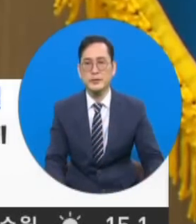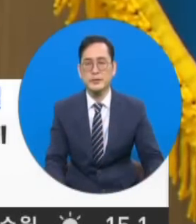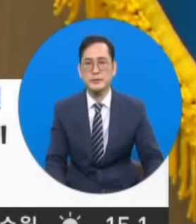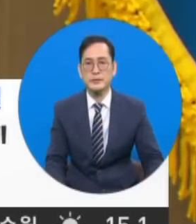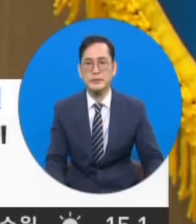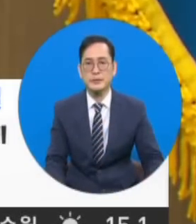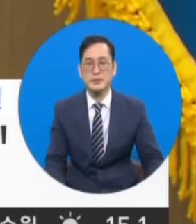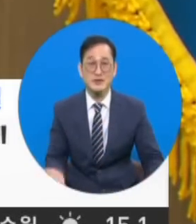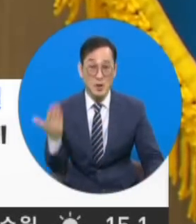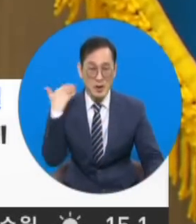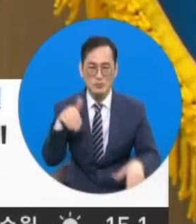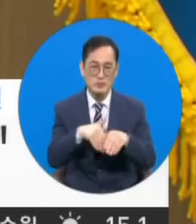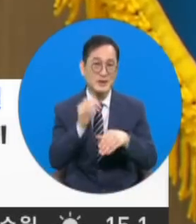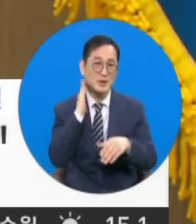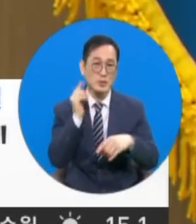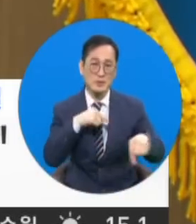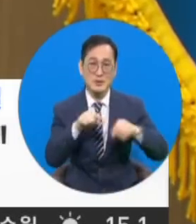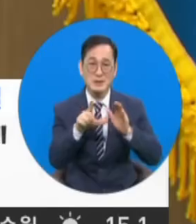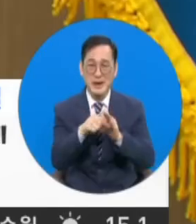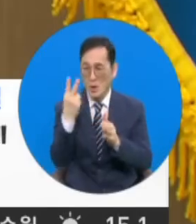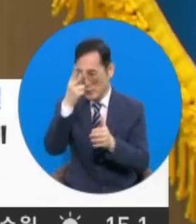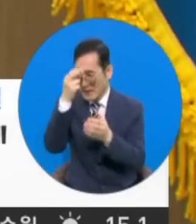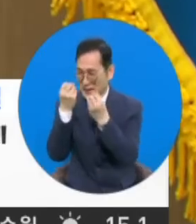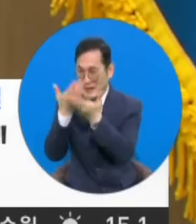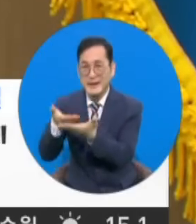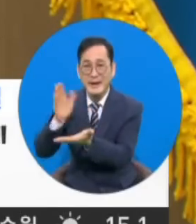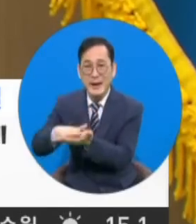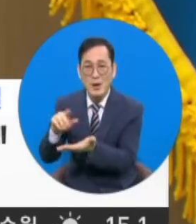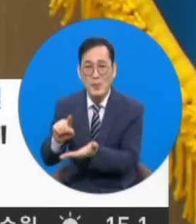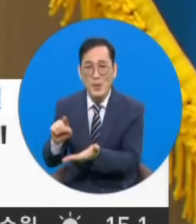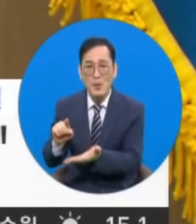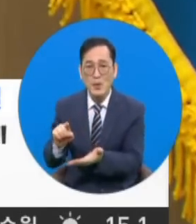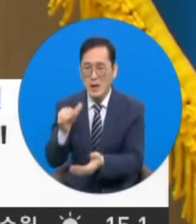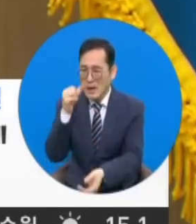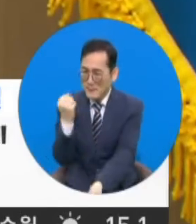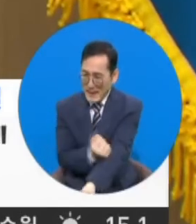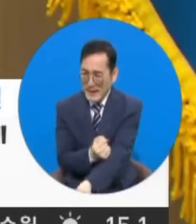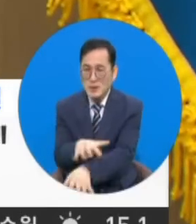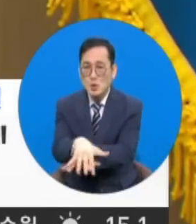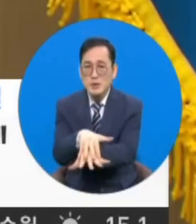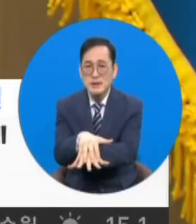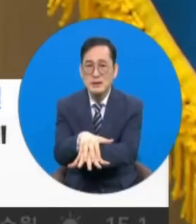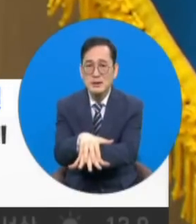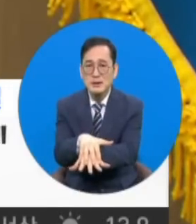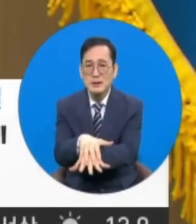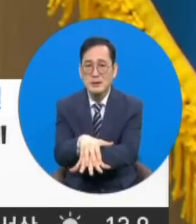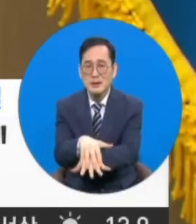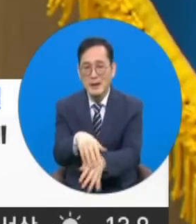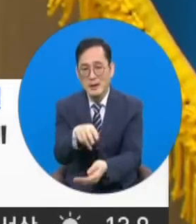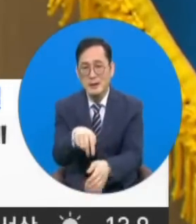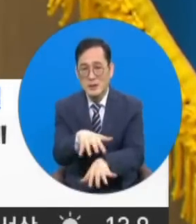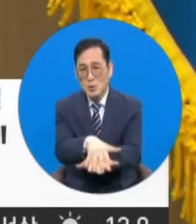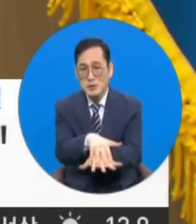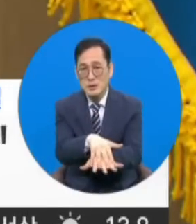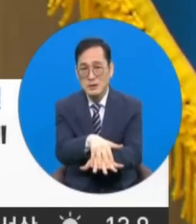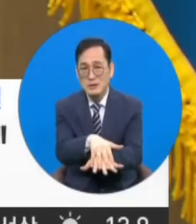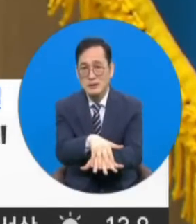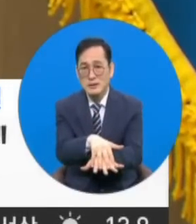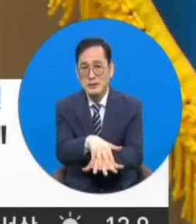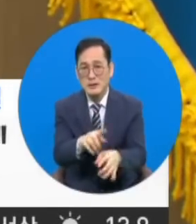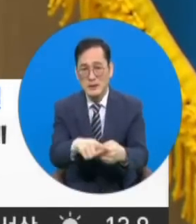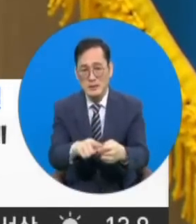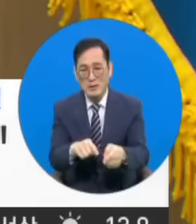과거 정부의 검찰개혁 과정에서 마약 조직과 유통에 관한 법 집행력이 현격히